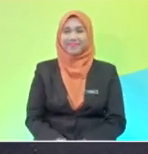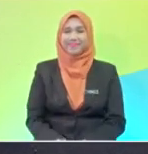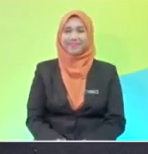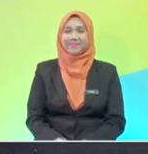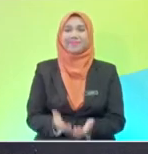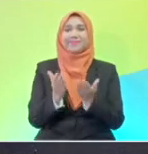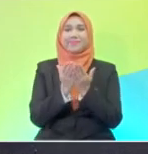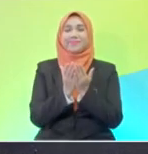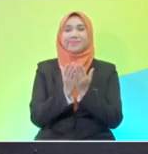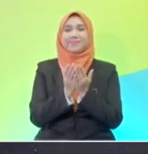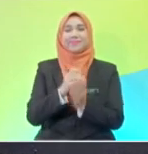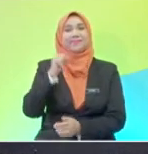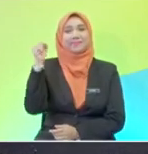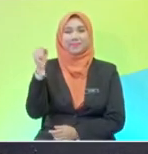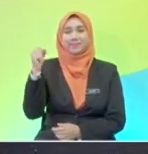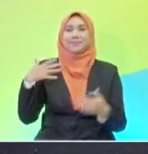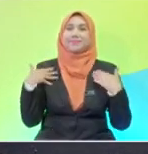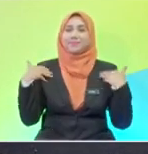Semoga senantiasa